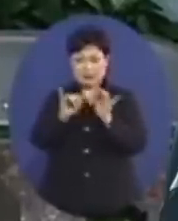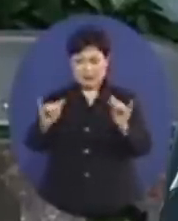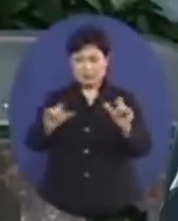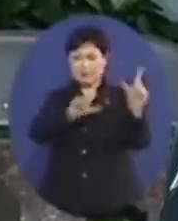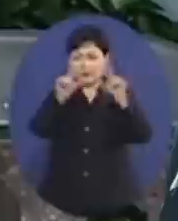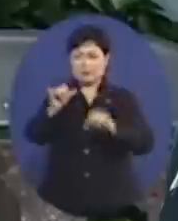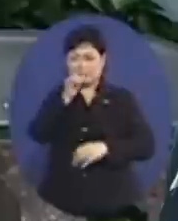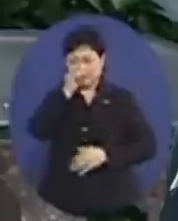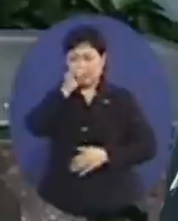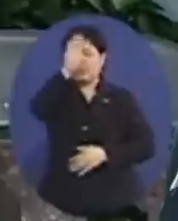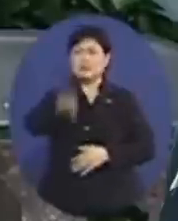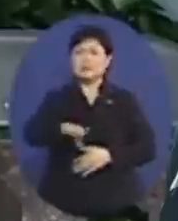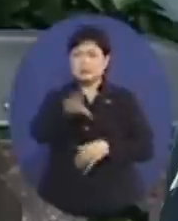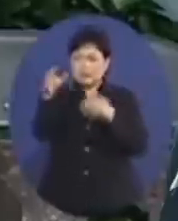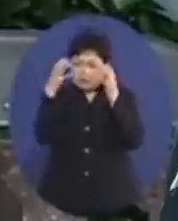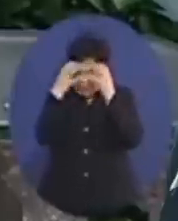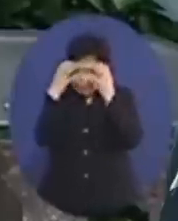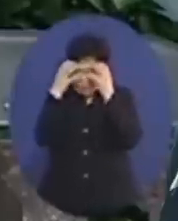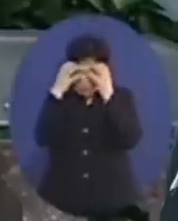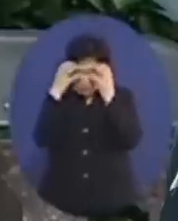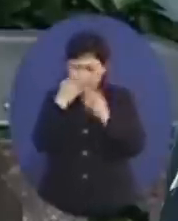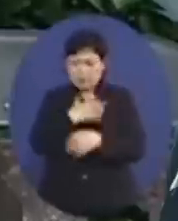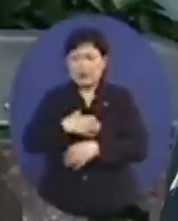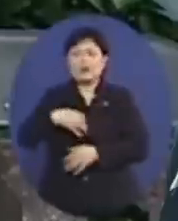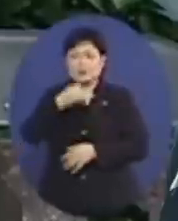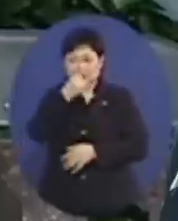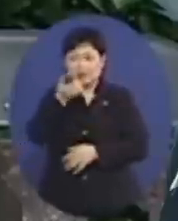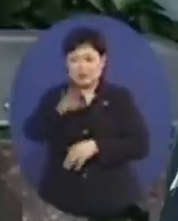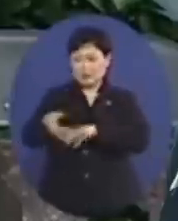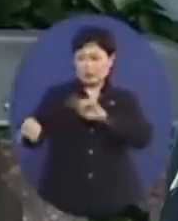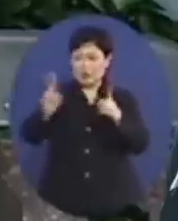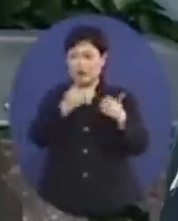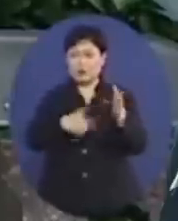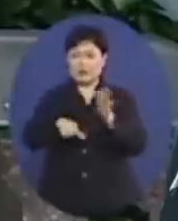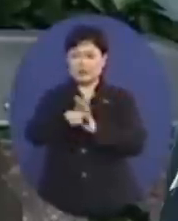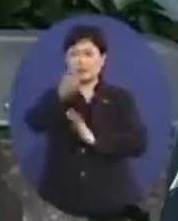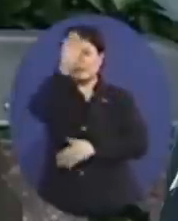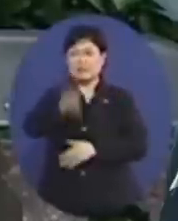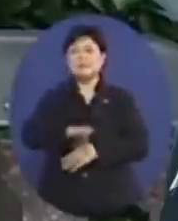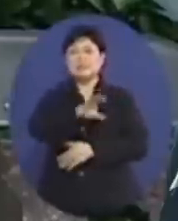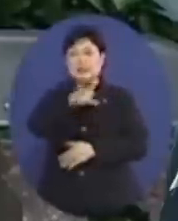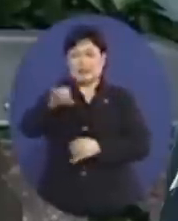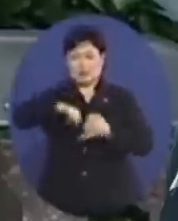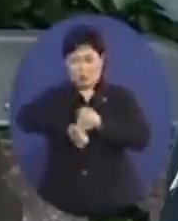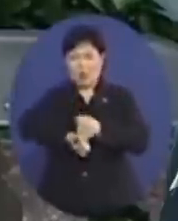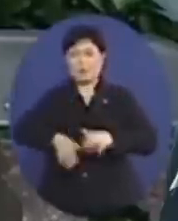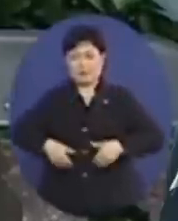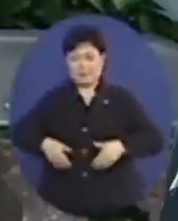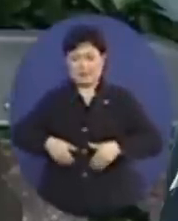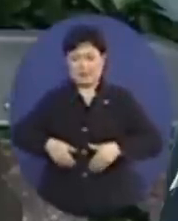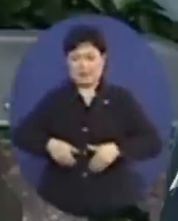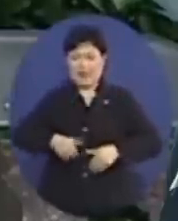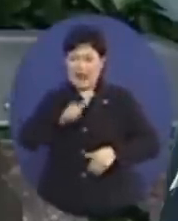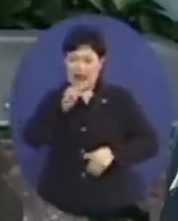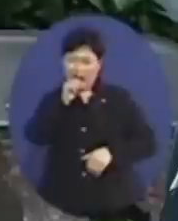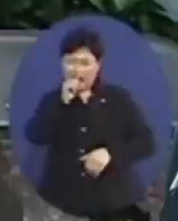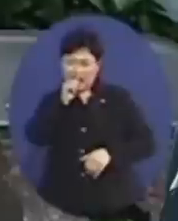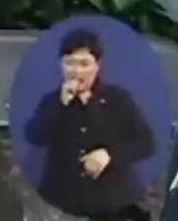십자가는 괴로운 것이지만 부활을 위해서는 십자가가 있어야 되는 것입니다. 동전의 앞뒤와 같은